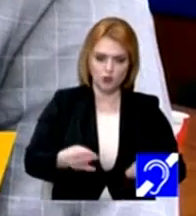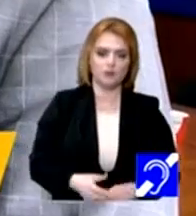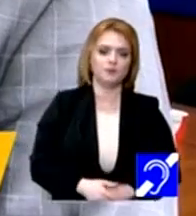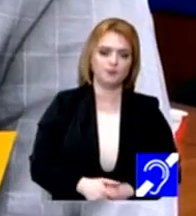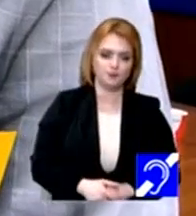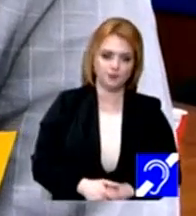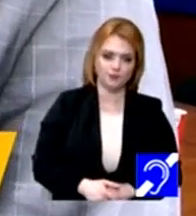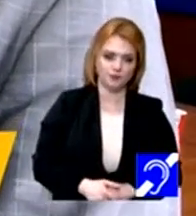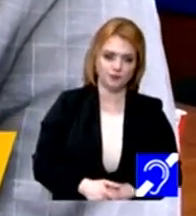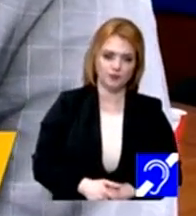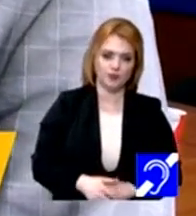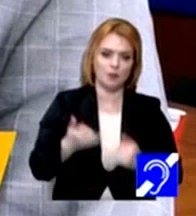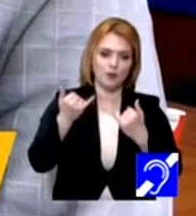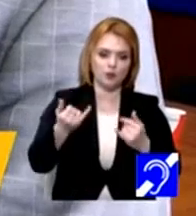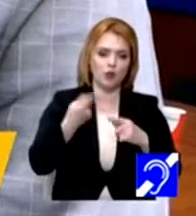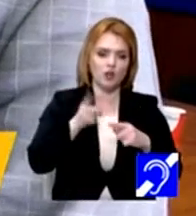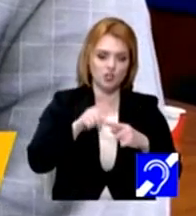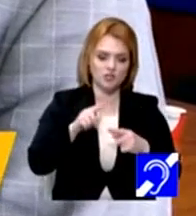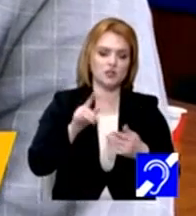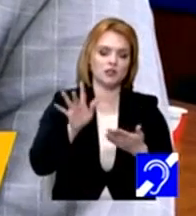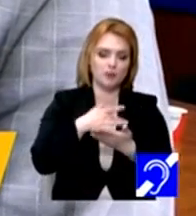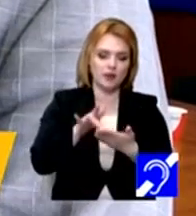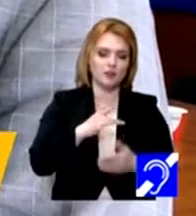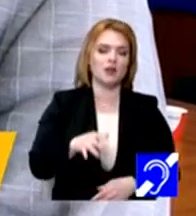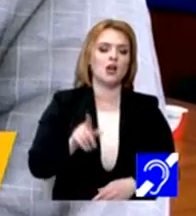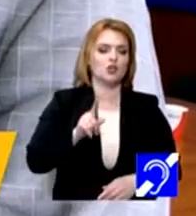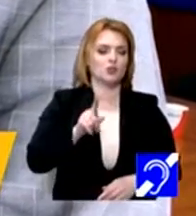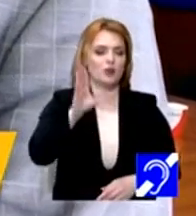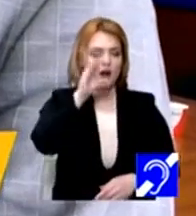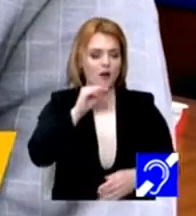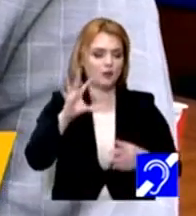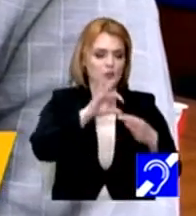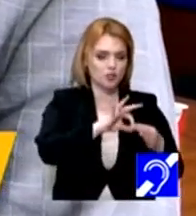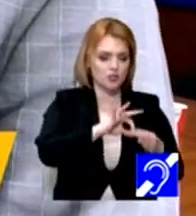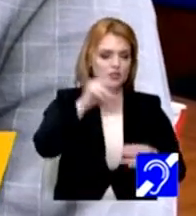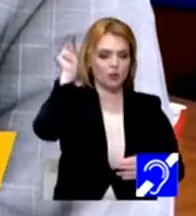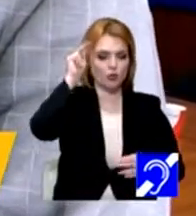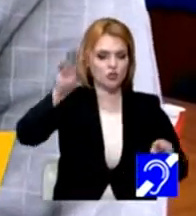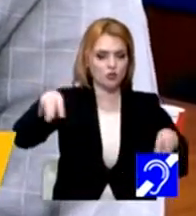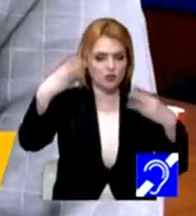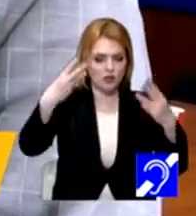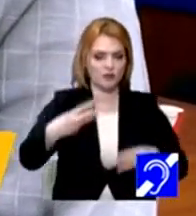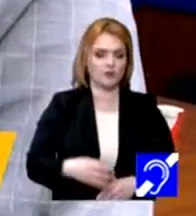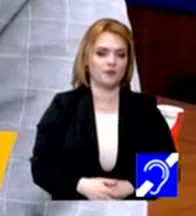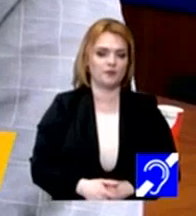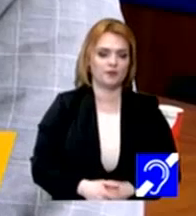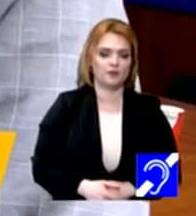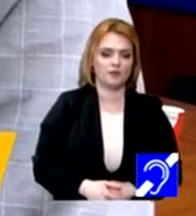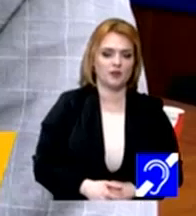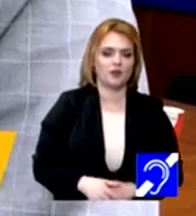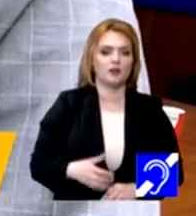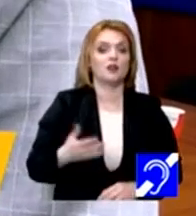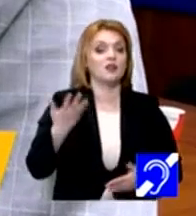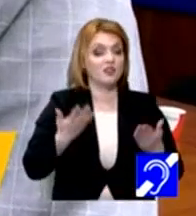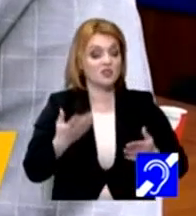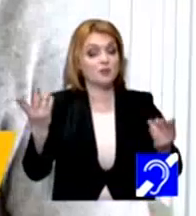pentru aceste tablete ca să fie conectați la orele online care s-au petrecut și se vor mai petrece dacă